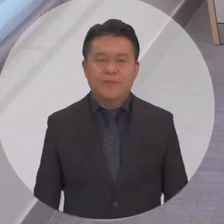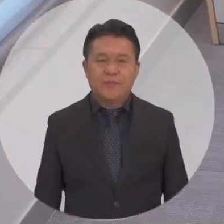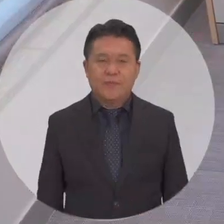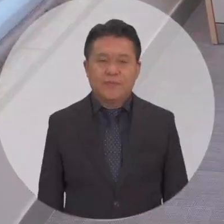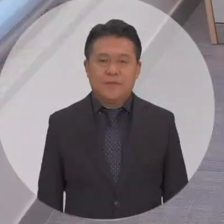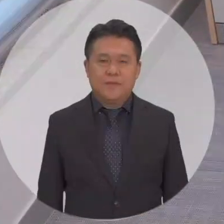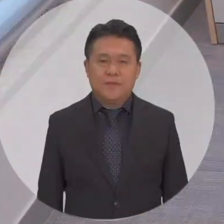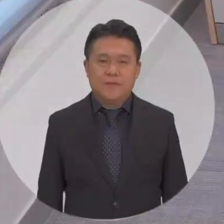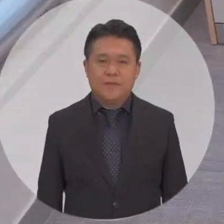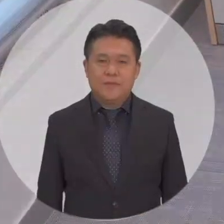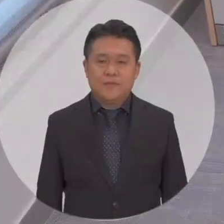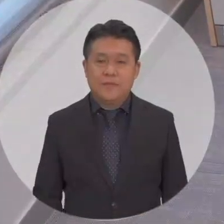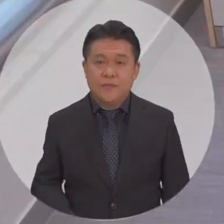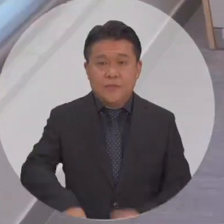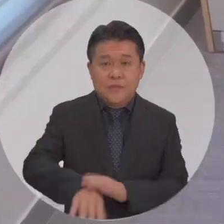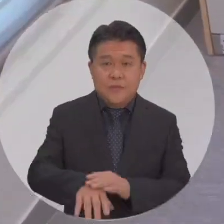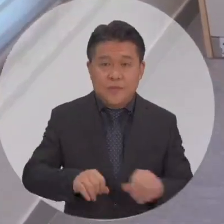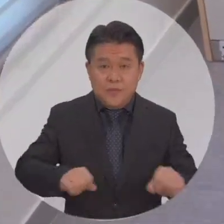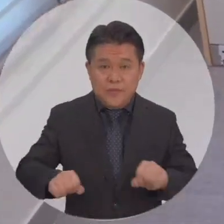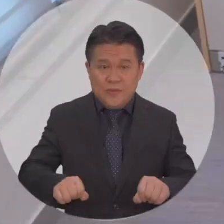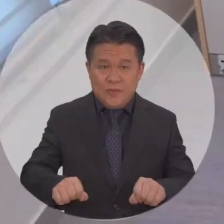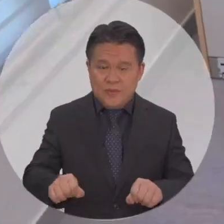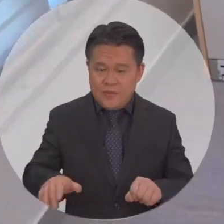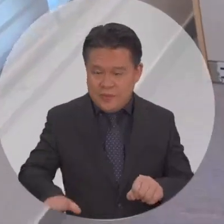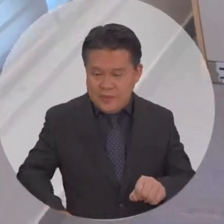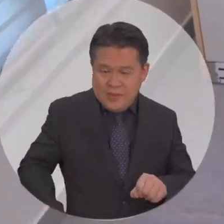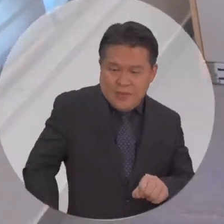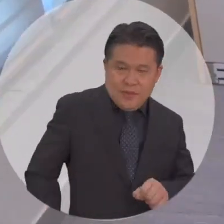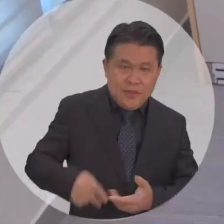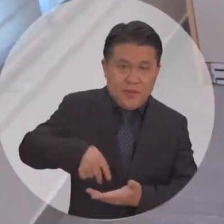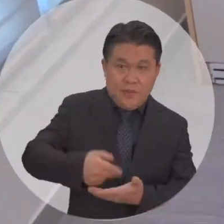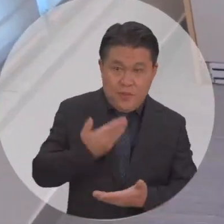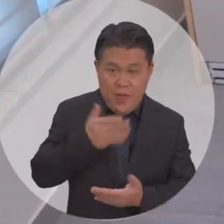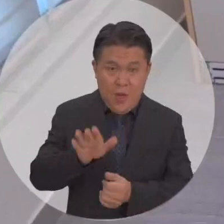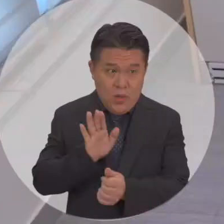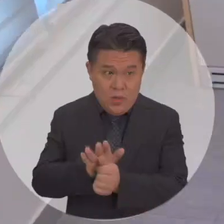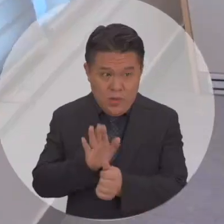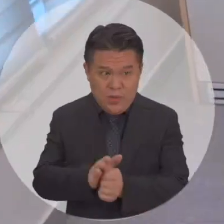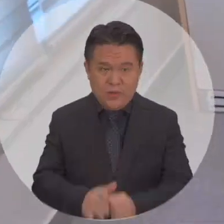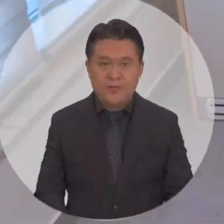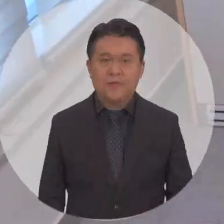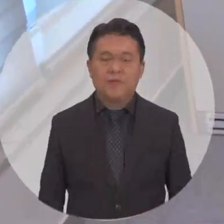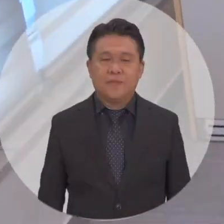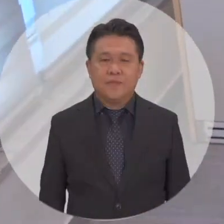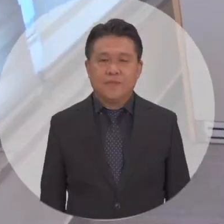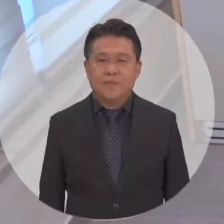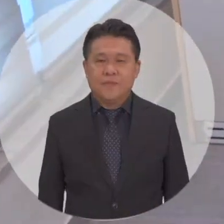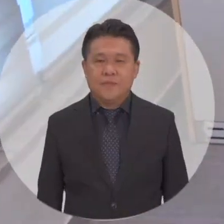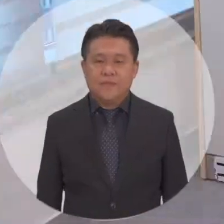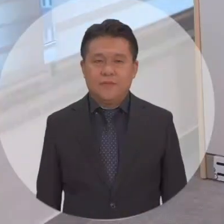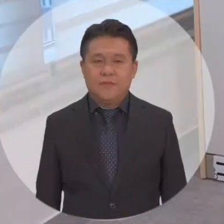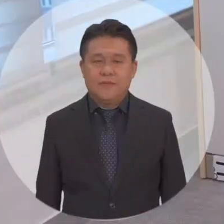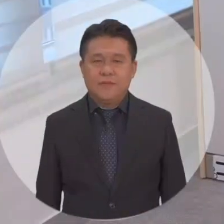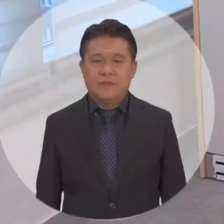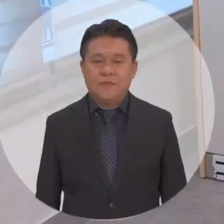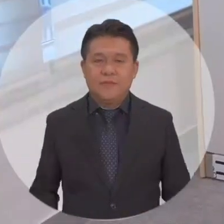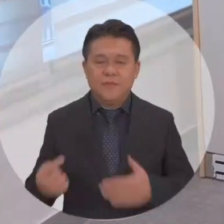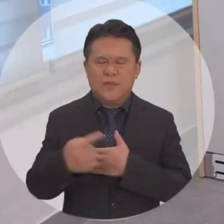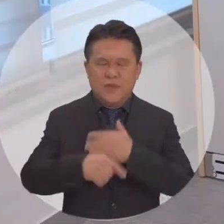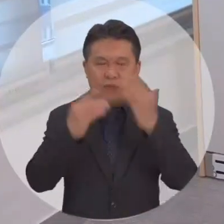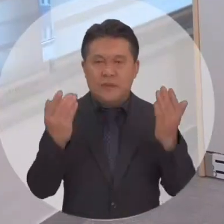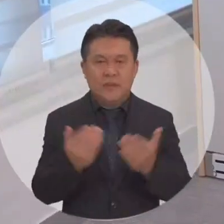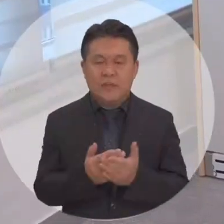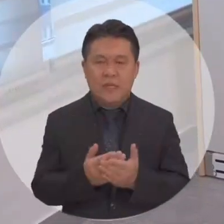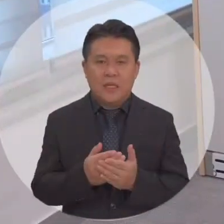앉힙니다. 대상자가 오른손을 움직여 침대를 짚고 일어날 수 있도록 돕습니다. 몸